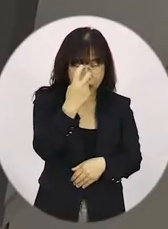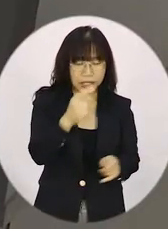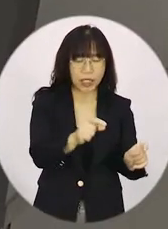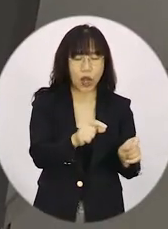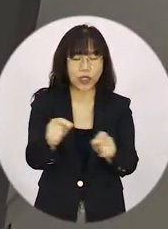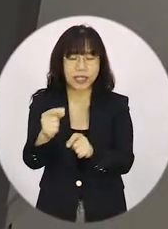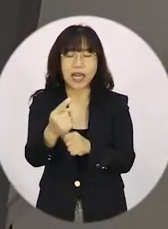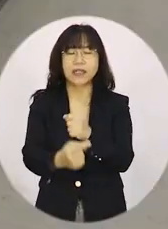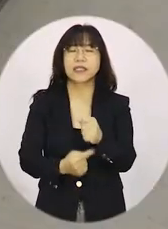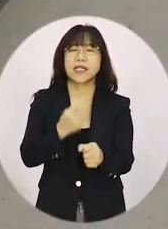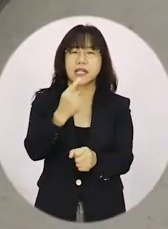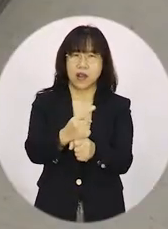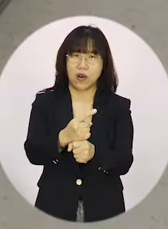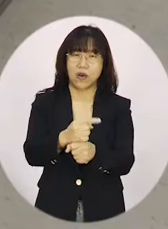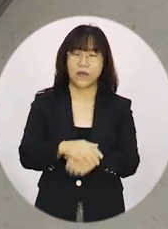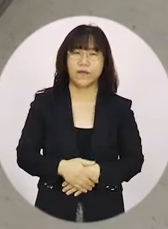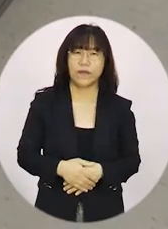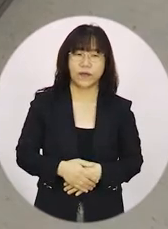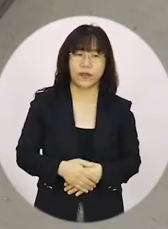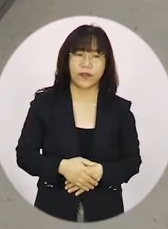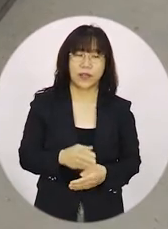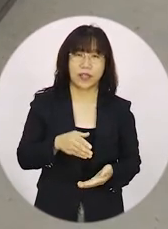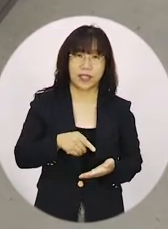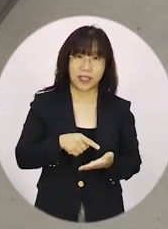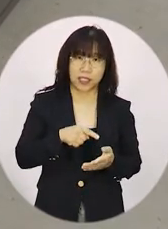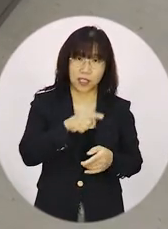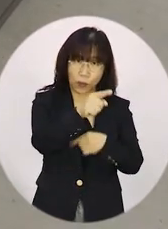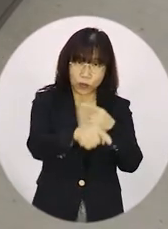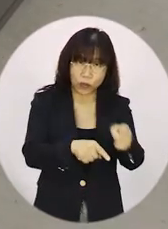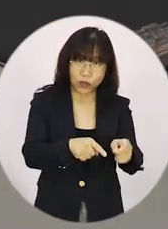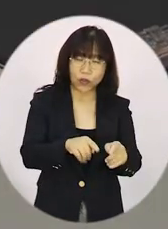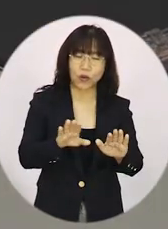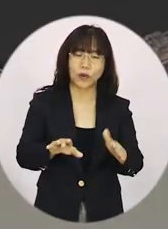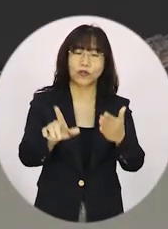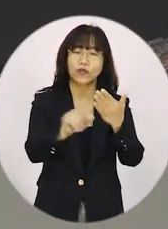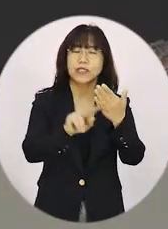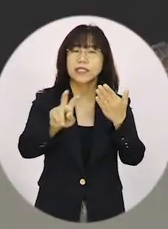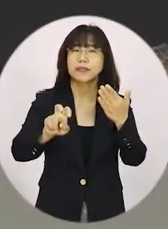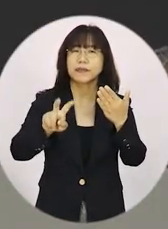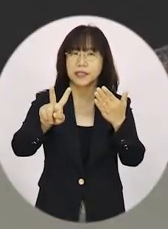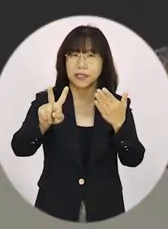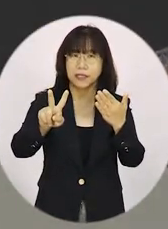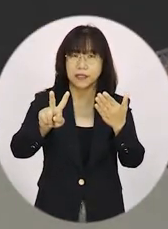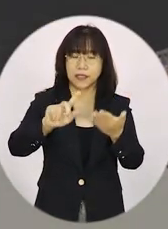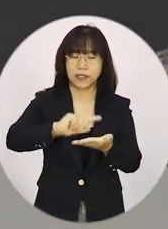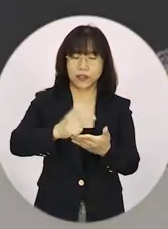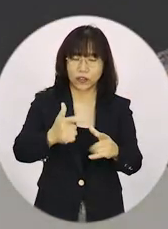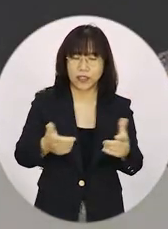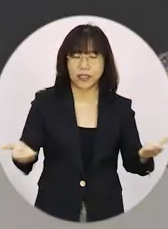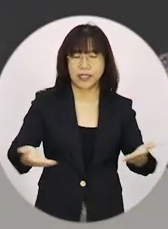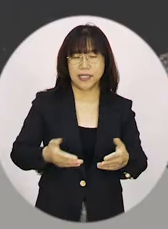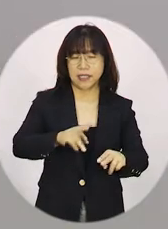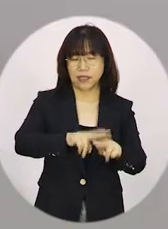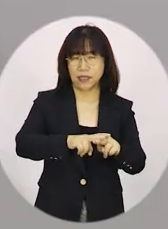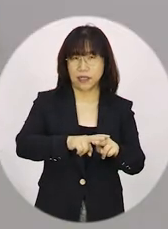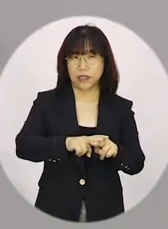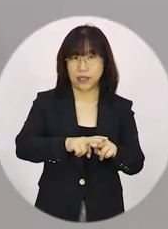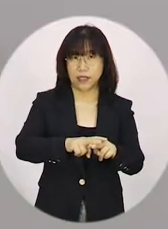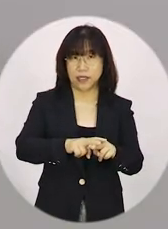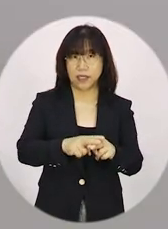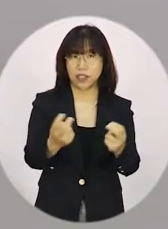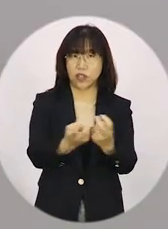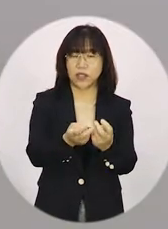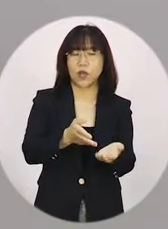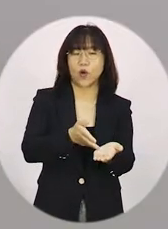최대 1년까지 연장 가능합니다 접수는 오는 9월 22일까지 강서구 일자리 정책과 로